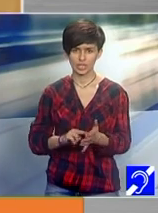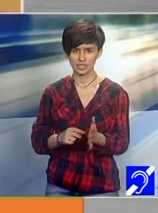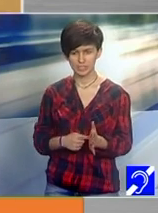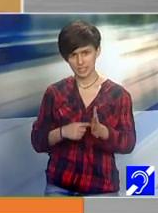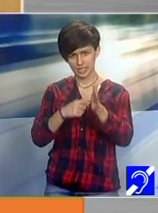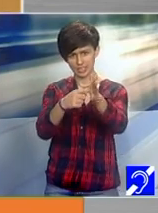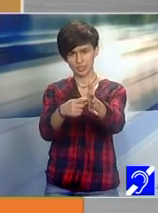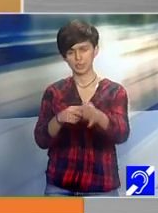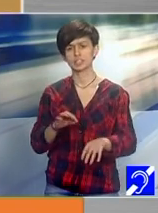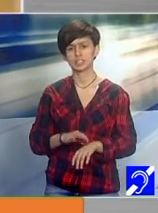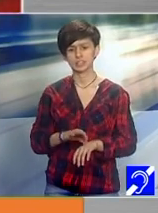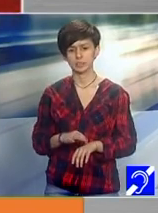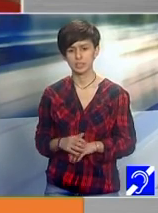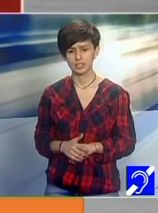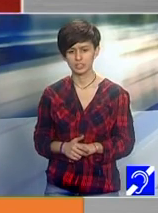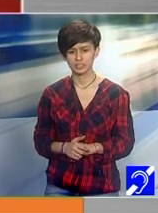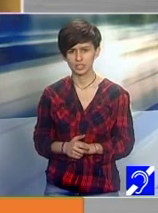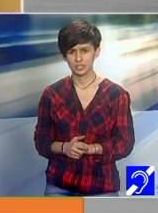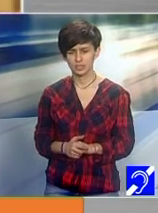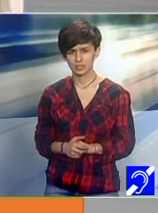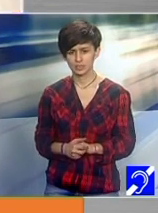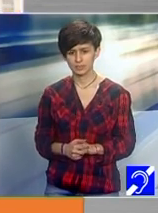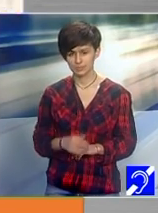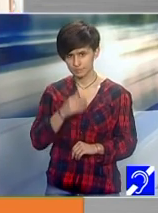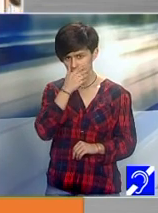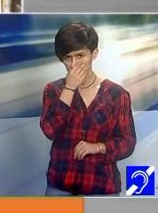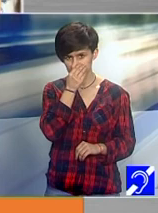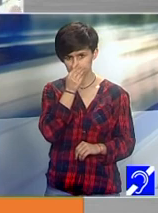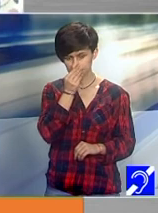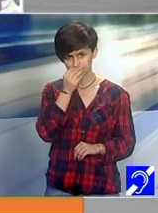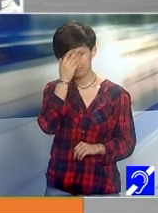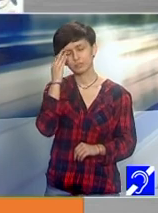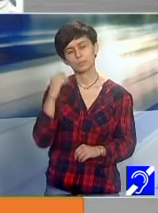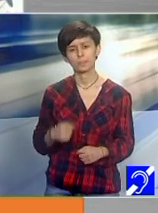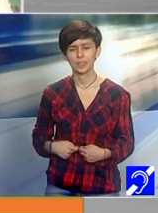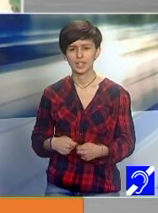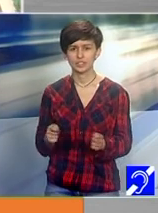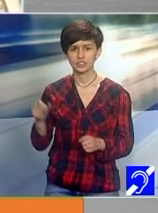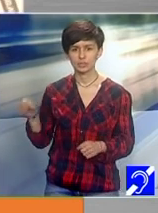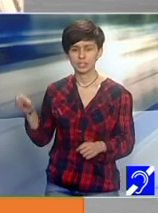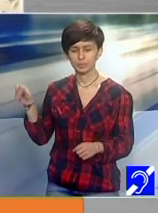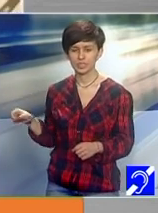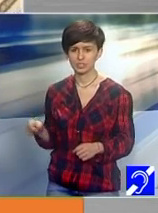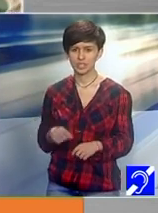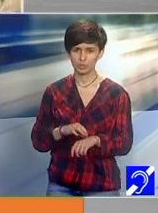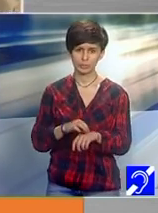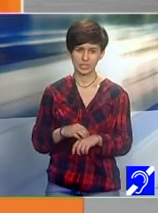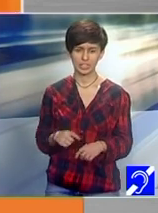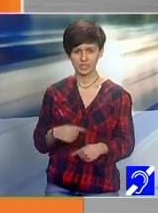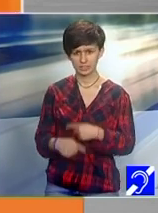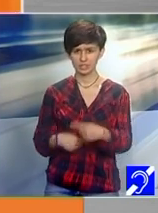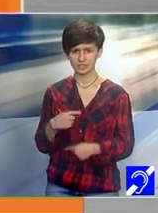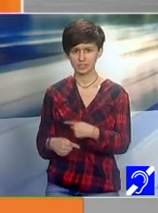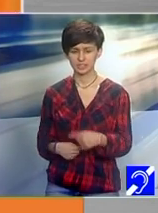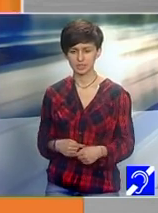reprezintă medici și, așa cum am spus adineauri, întreg personalul medical din sistemul de sănătate și mă refer